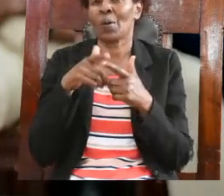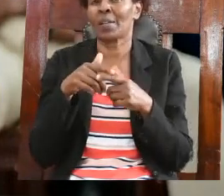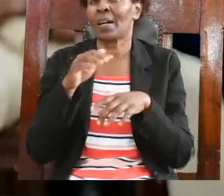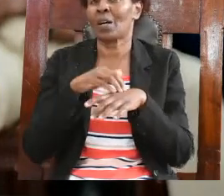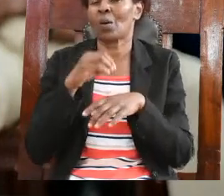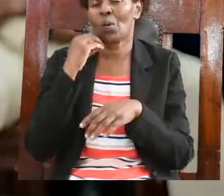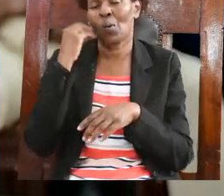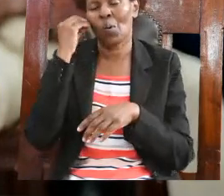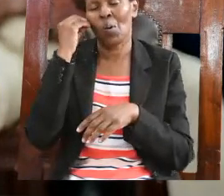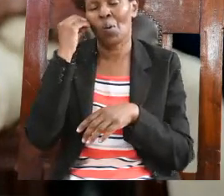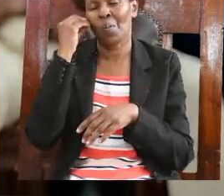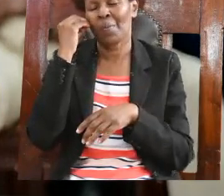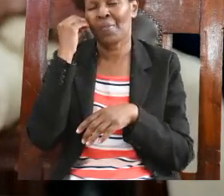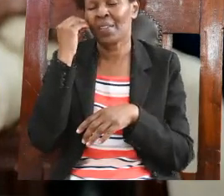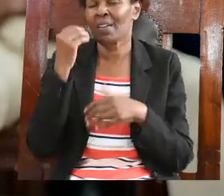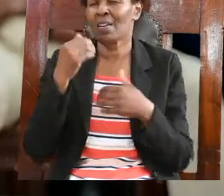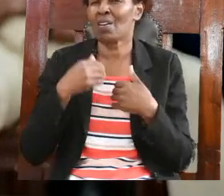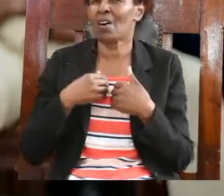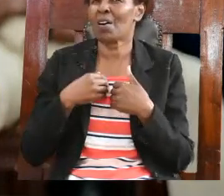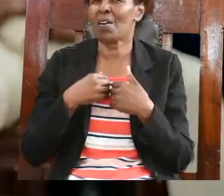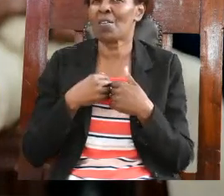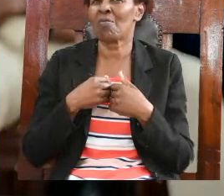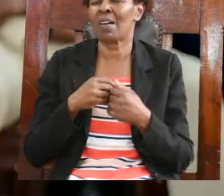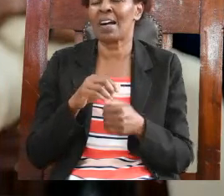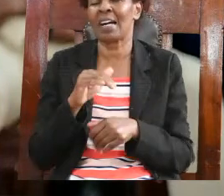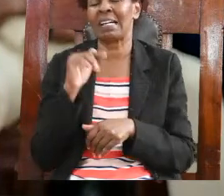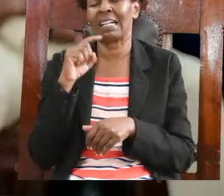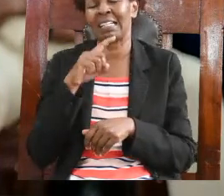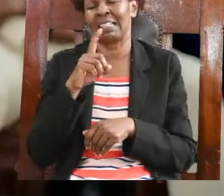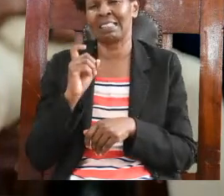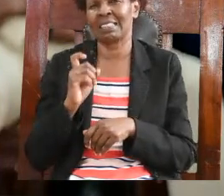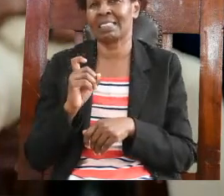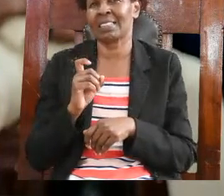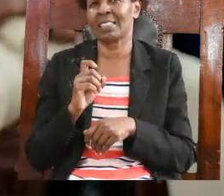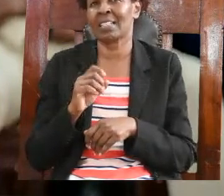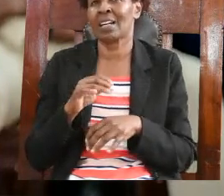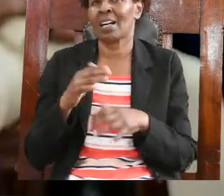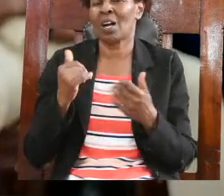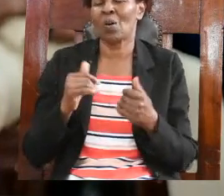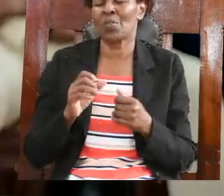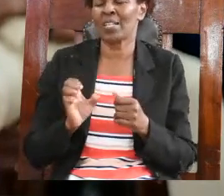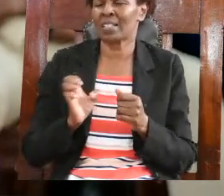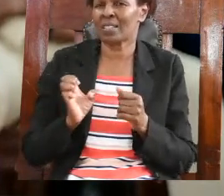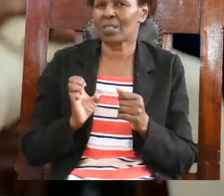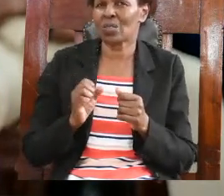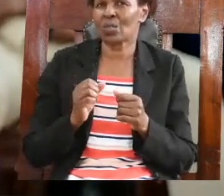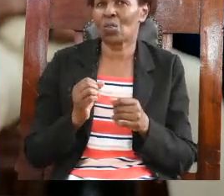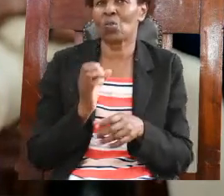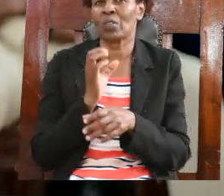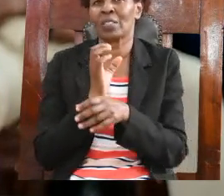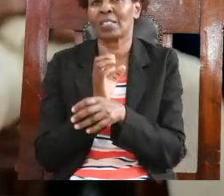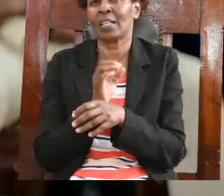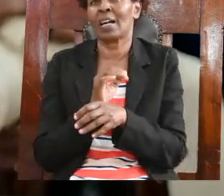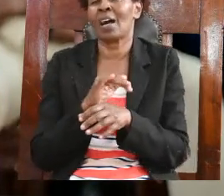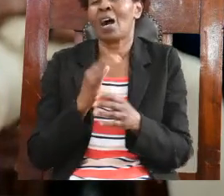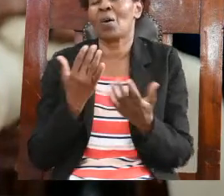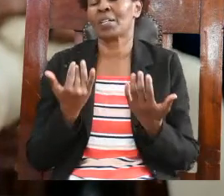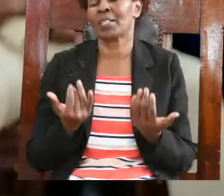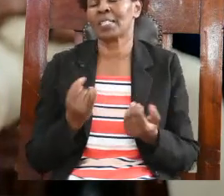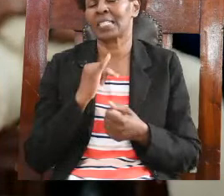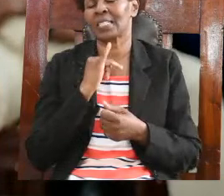nyumbani, wanashida sana wakijiuliza, je, huyu mzee wetu wa kanisa, kiongozi wetu, yuko namna